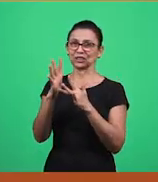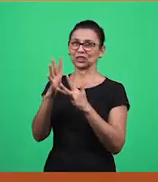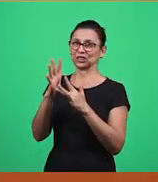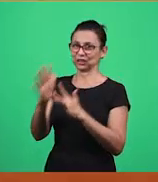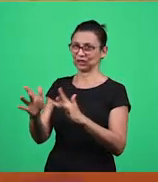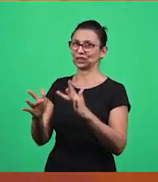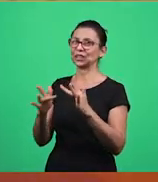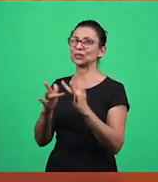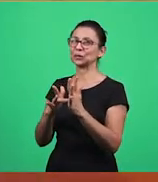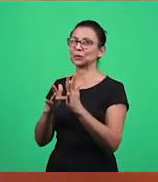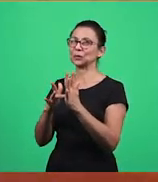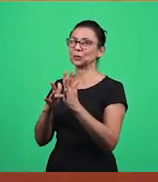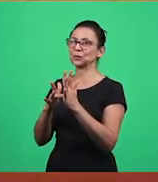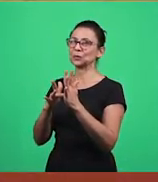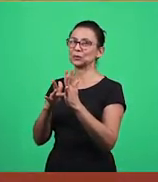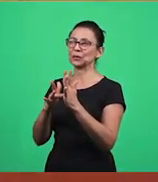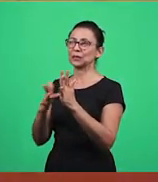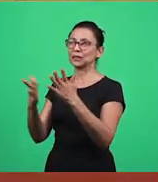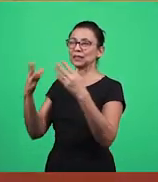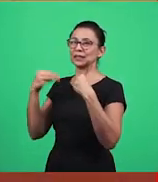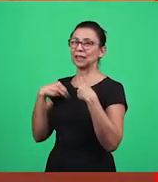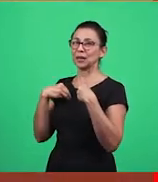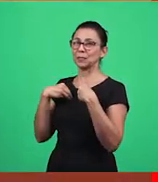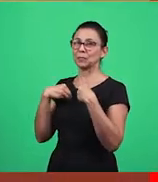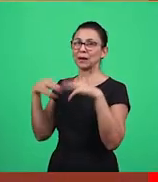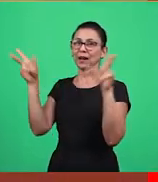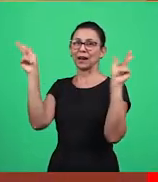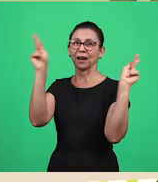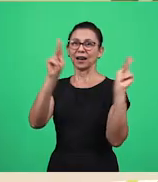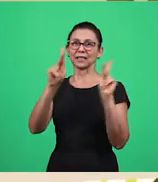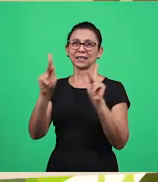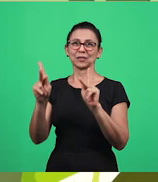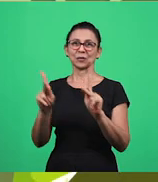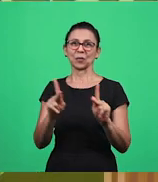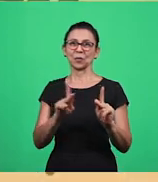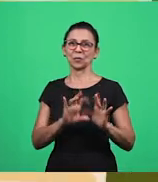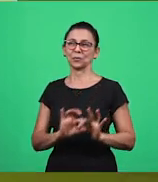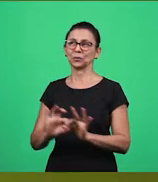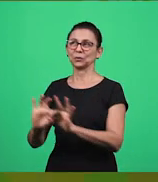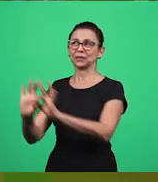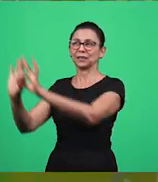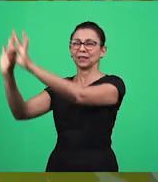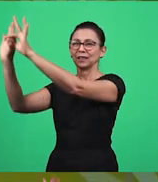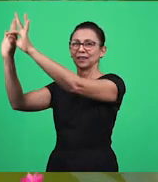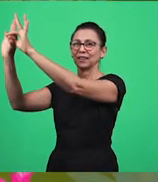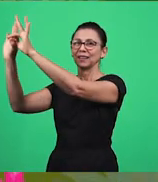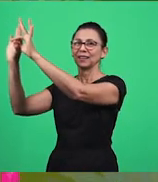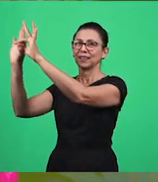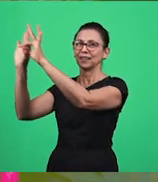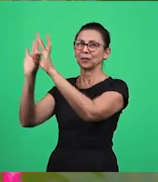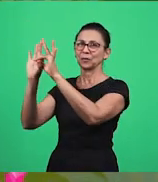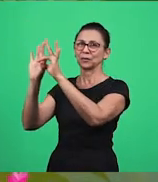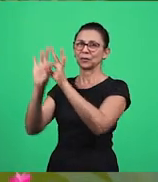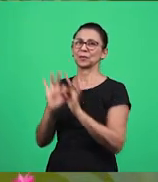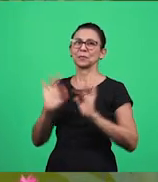О крови Иисуса дай мне мир и